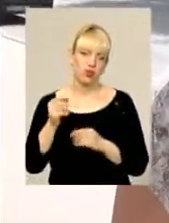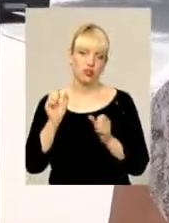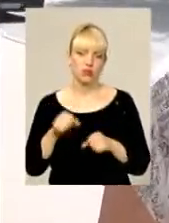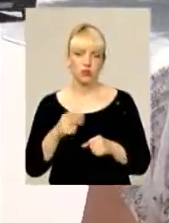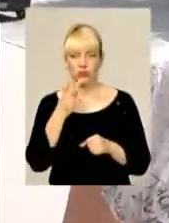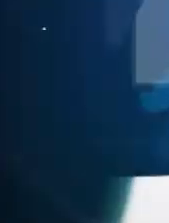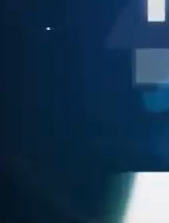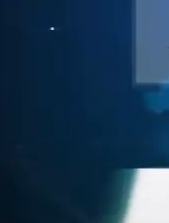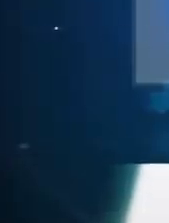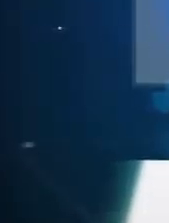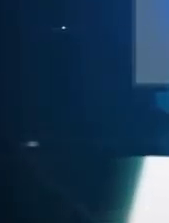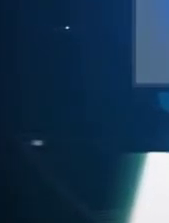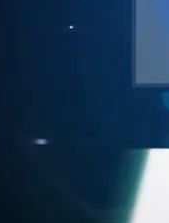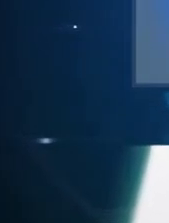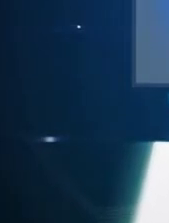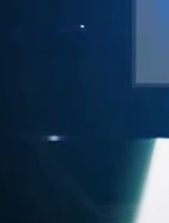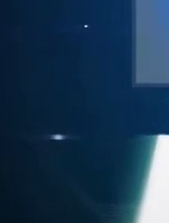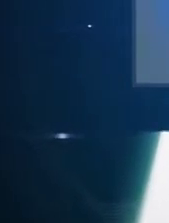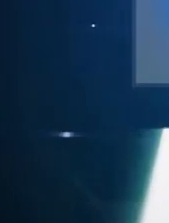можливо, побачимо.